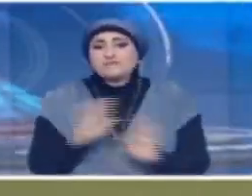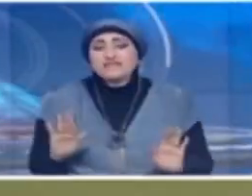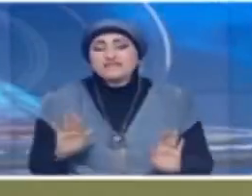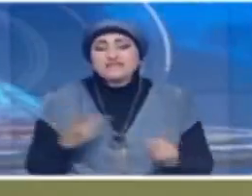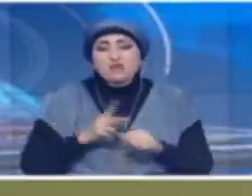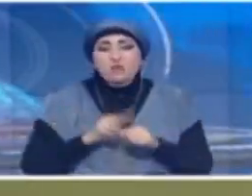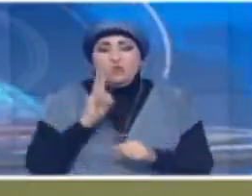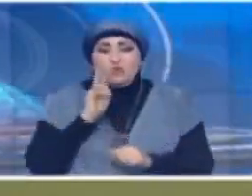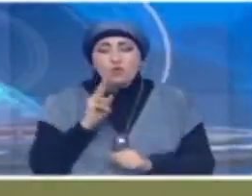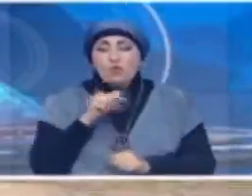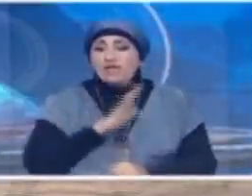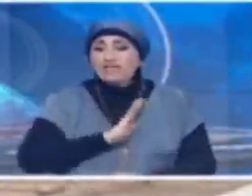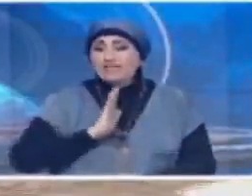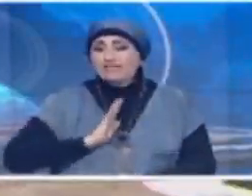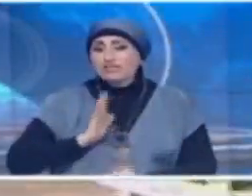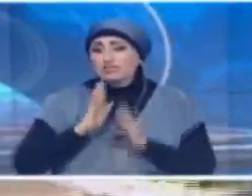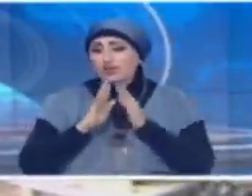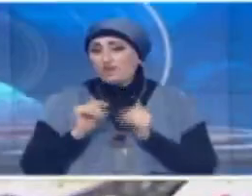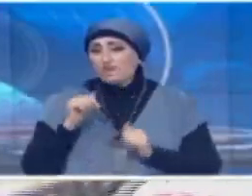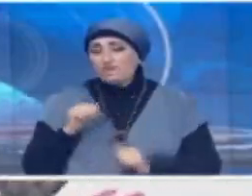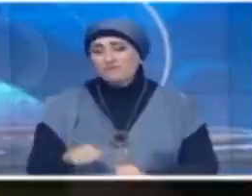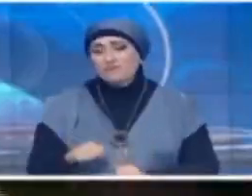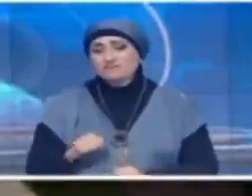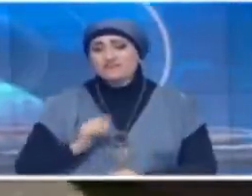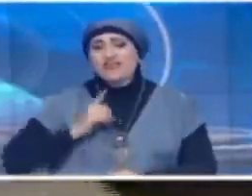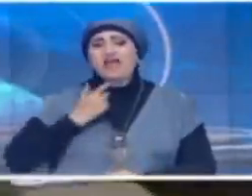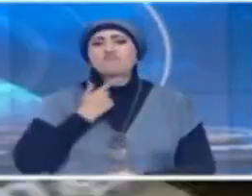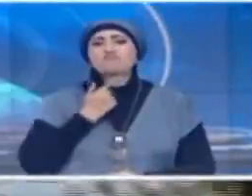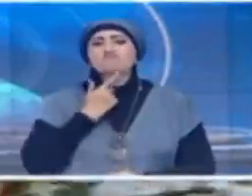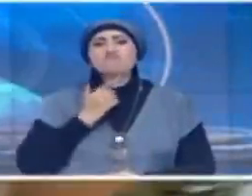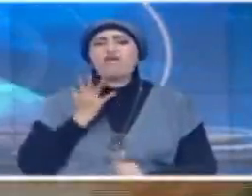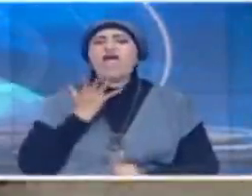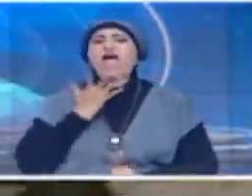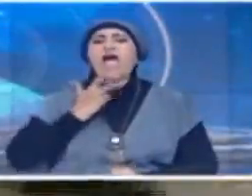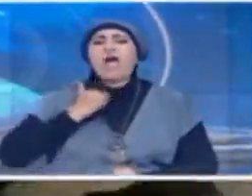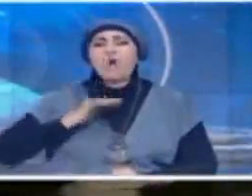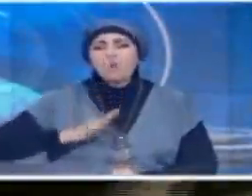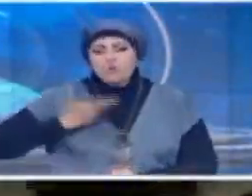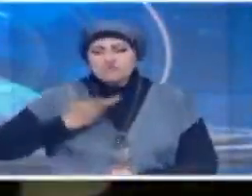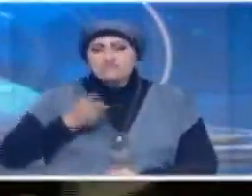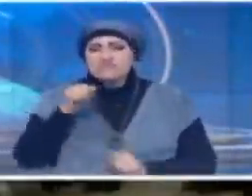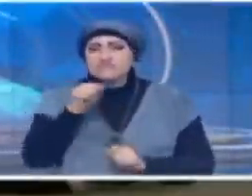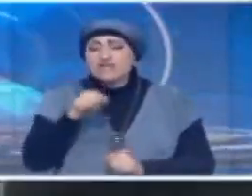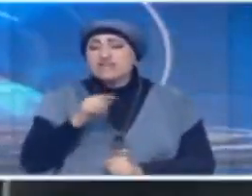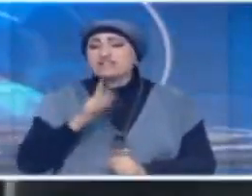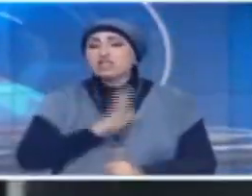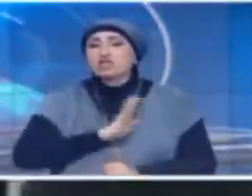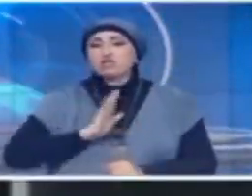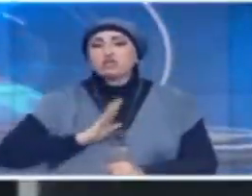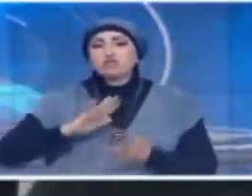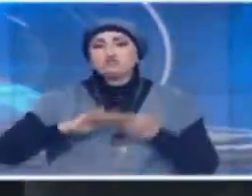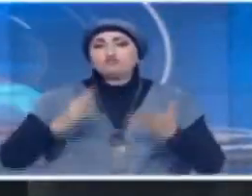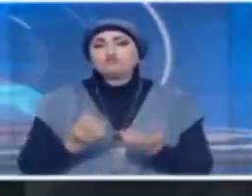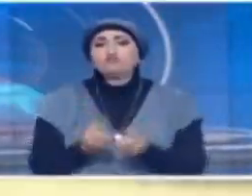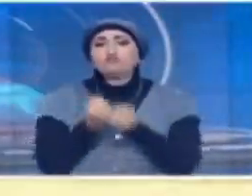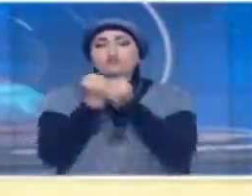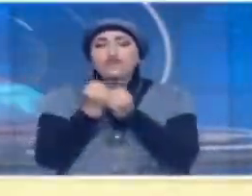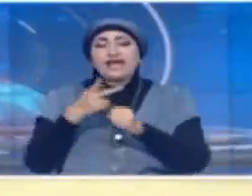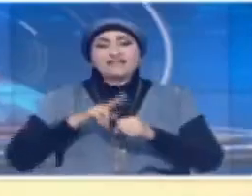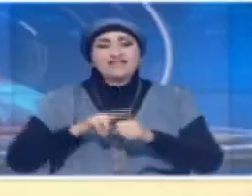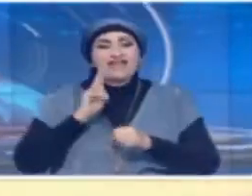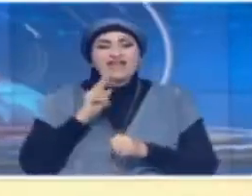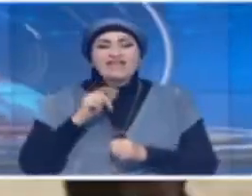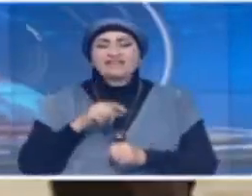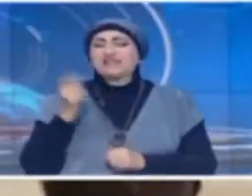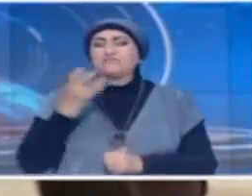انحياز تام من القوات المسلحه المصريه للرغبه الشعبيه التي انت على مدار هذا العام الذي استولت فيه حكم جماعه